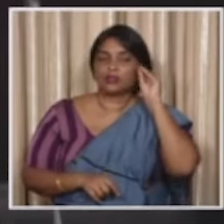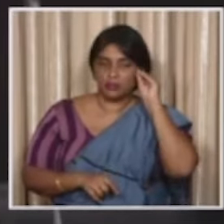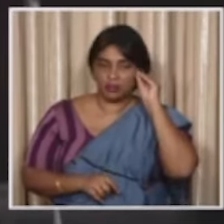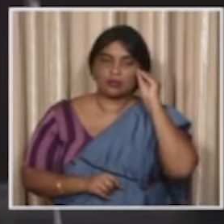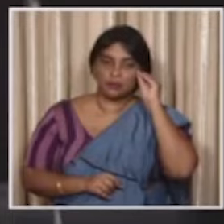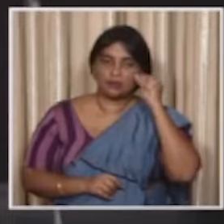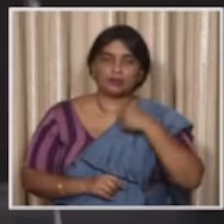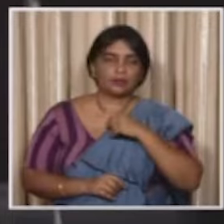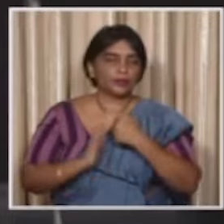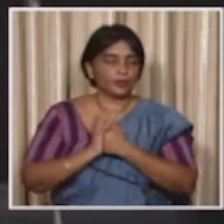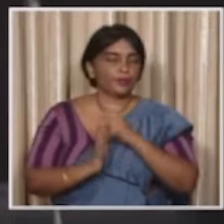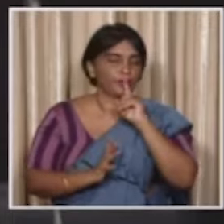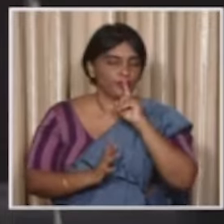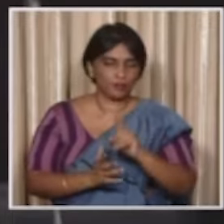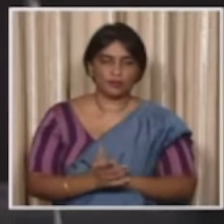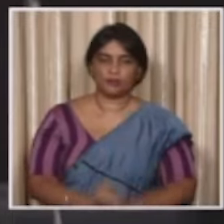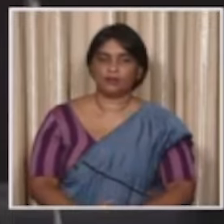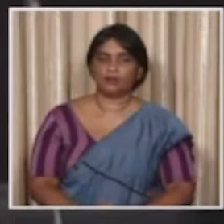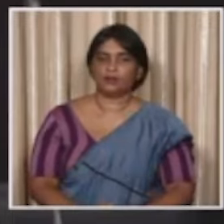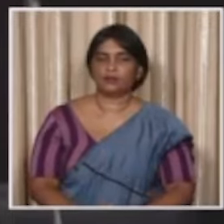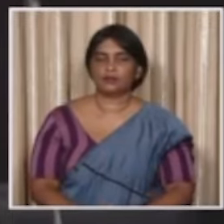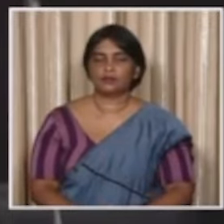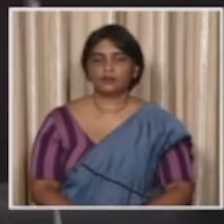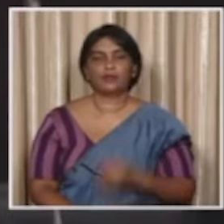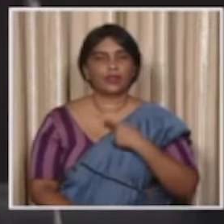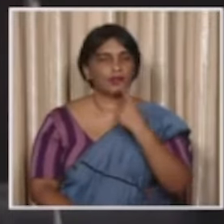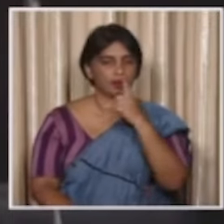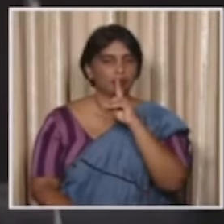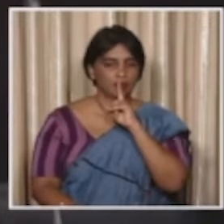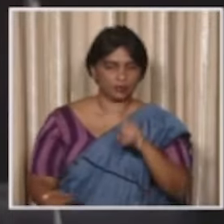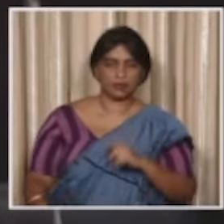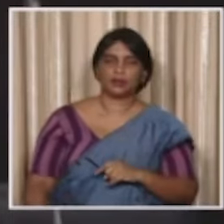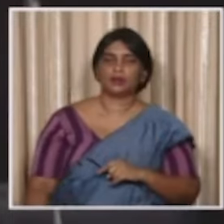කියලා මම හිතා ගෞරවයෙන් ඉල්ලා සිටිනවා. මම තව එක කරුණක් කියන්න ඕනේ.